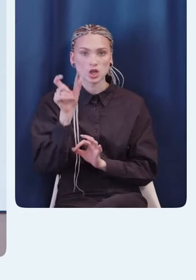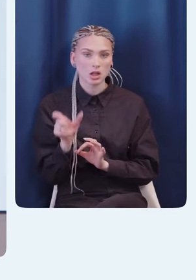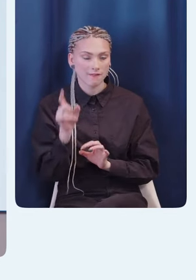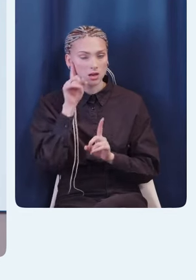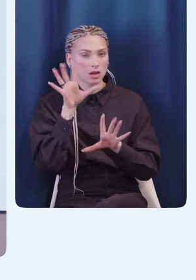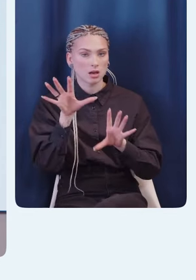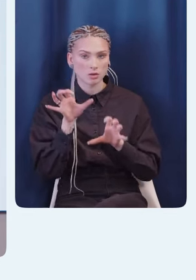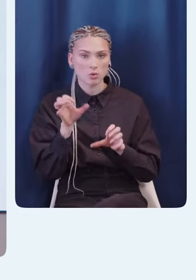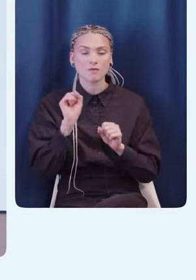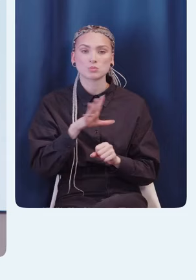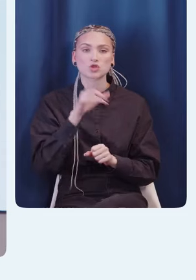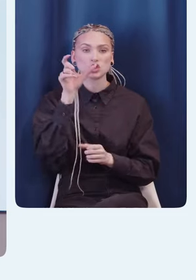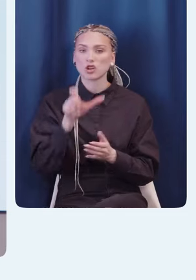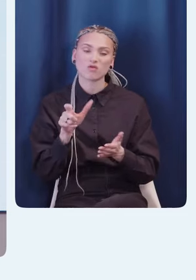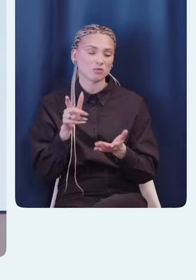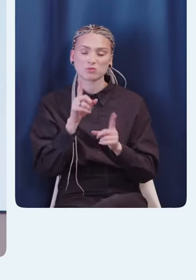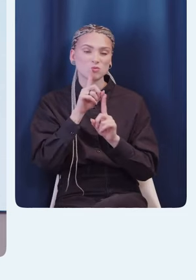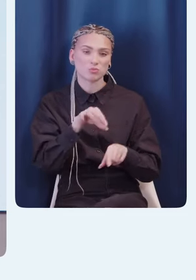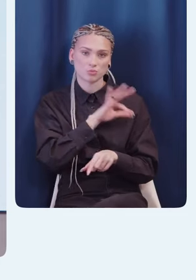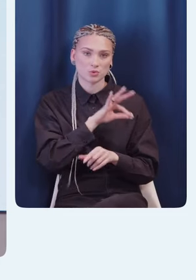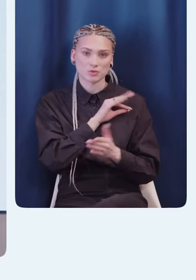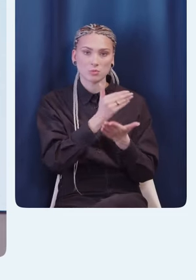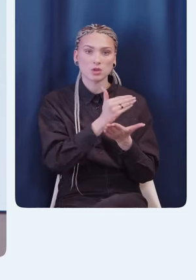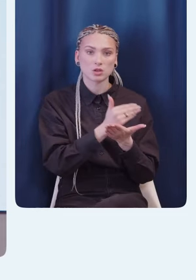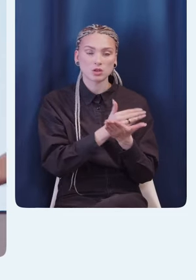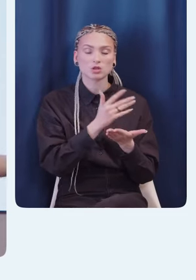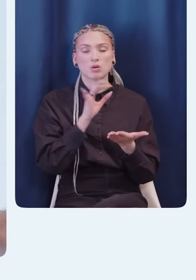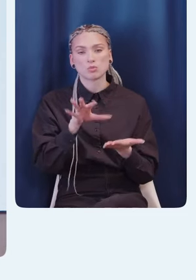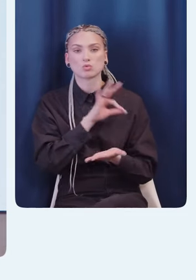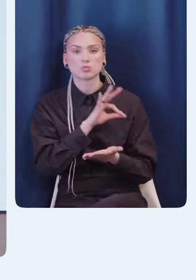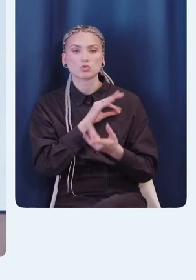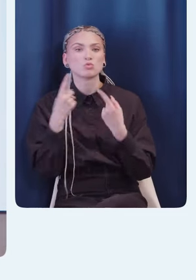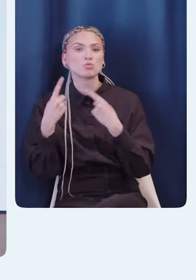возможно, он откажется от приложения в пользу какого-то другого, более удобного, ну, там,